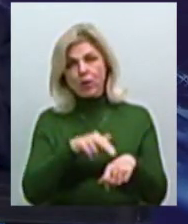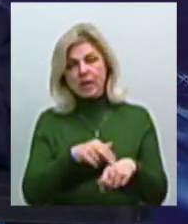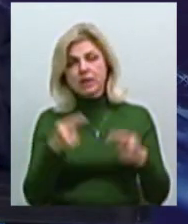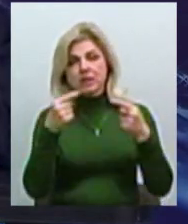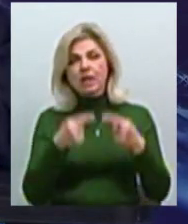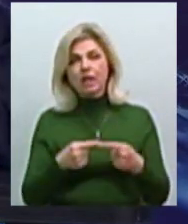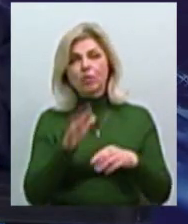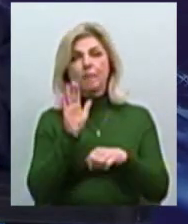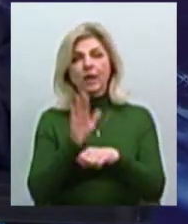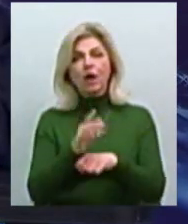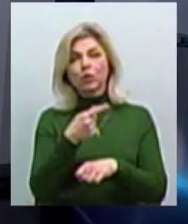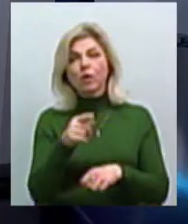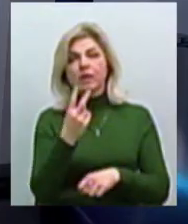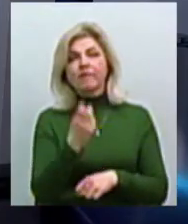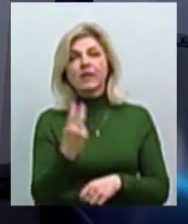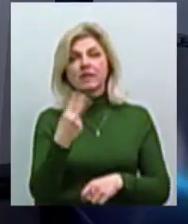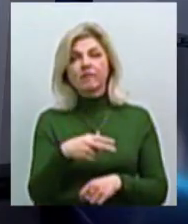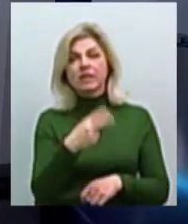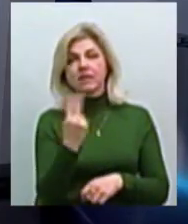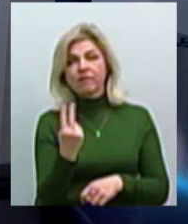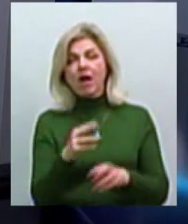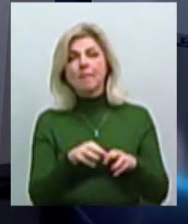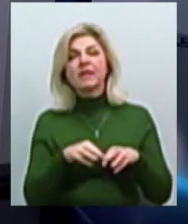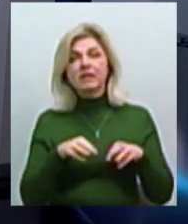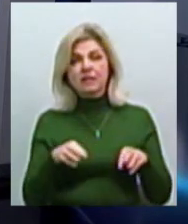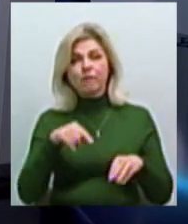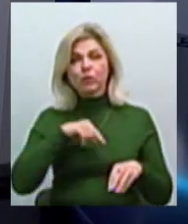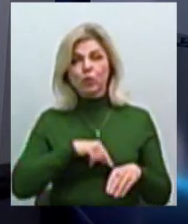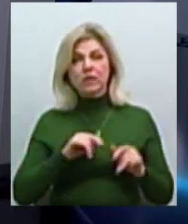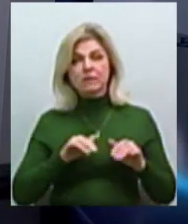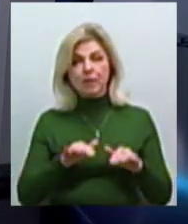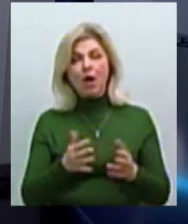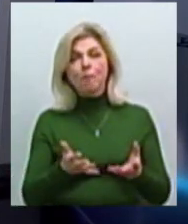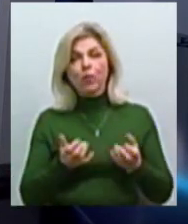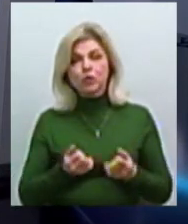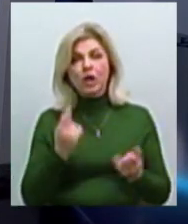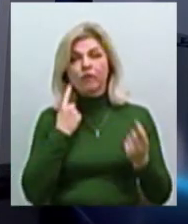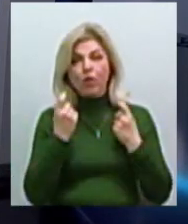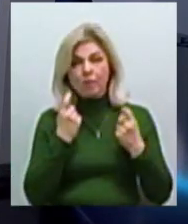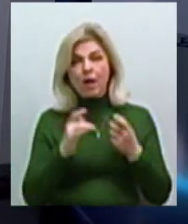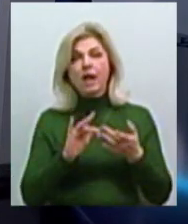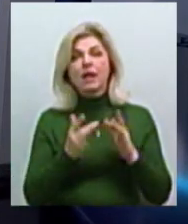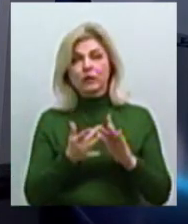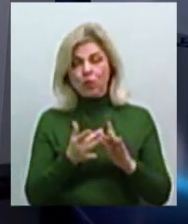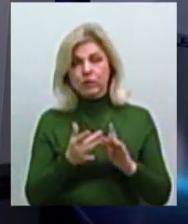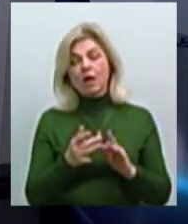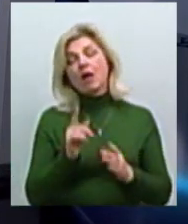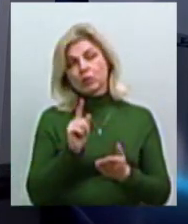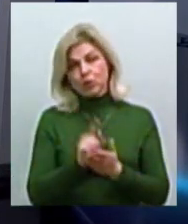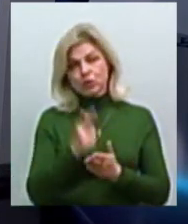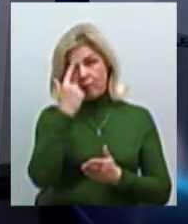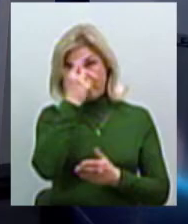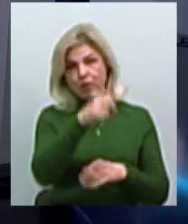з приказом номер 222 Міністерства внутрішніх справ, отримавши інформацію в електронному вигляді, ми обов'язані